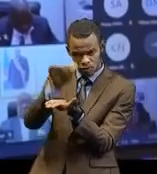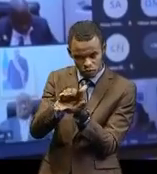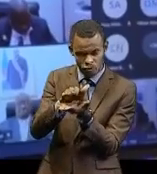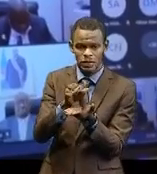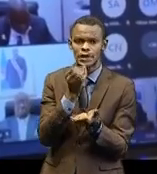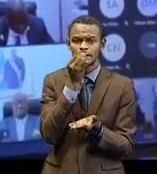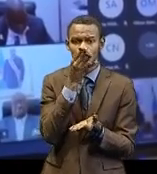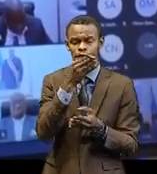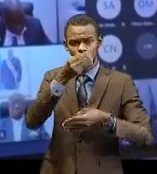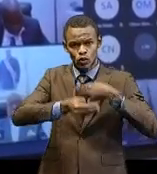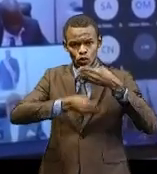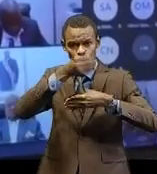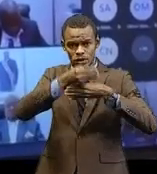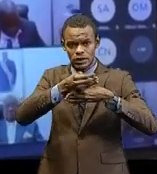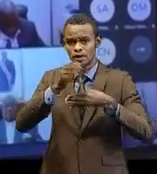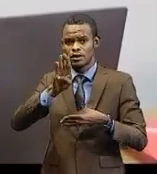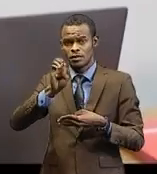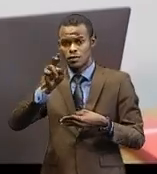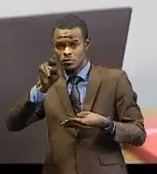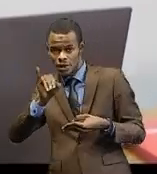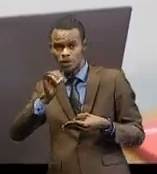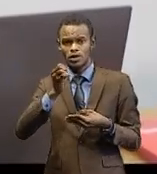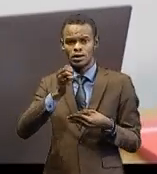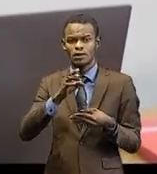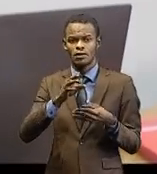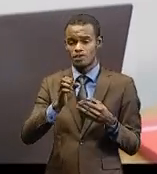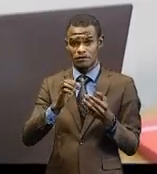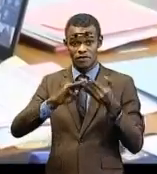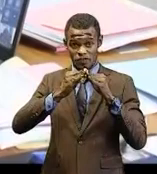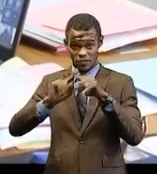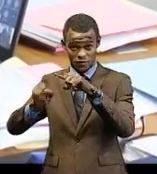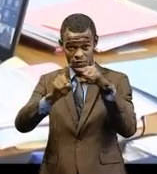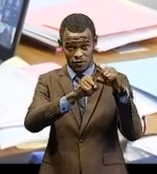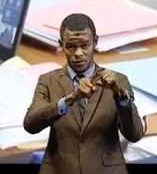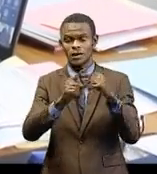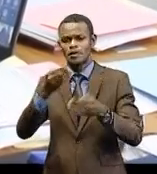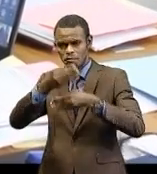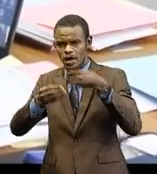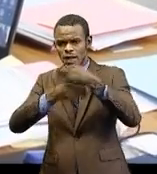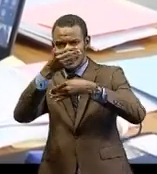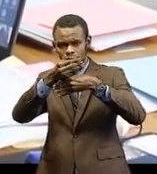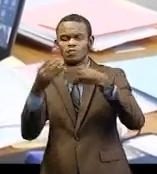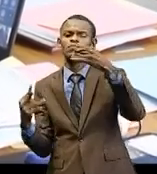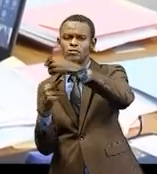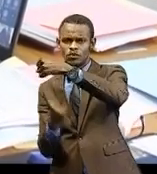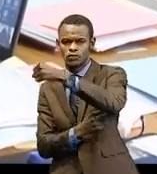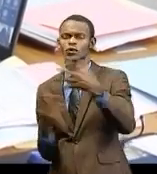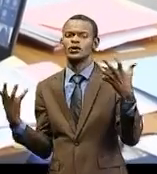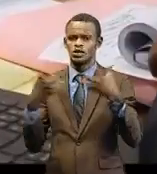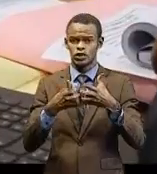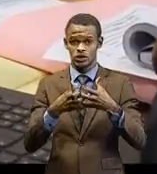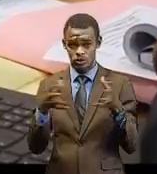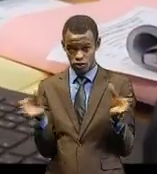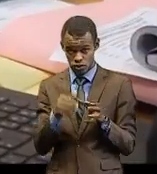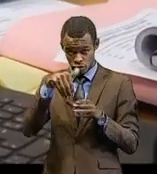Beni-Bunia-Butembo-Ouganda de 400 kV et des postes à haute tension. Le Conseil des ministres a pris acte de ce point d'information